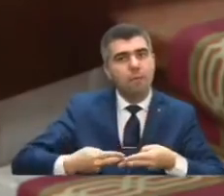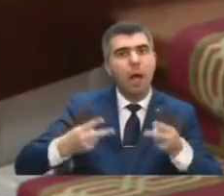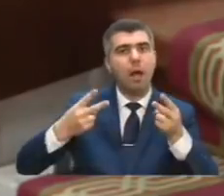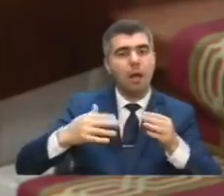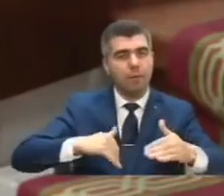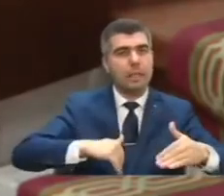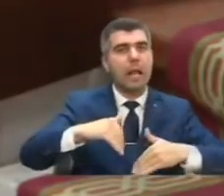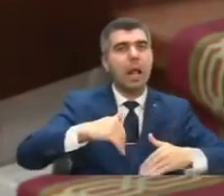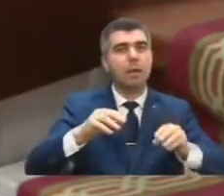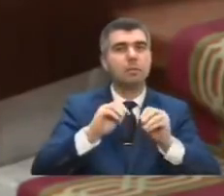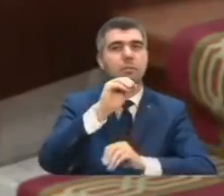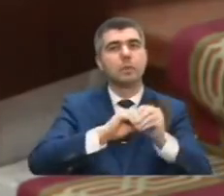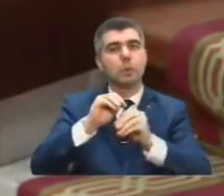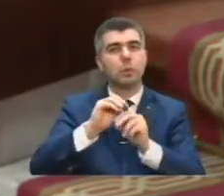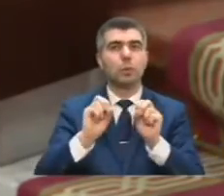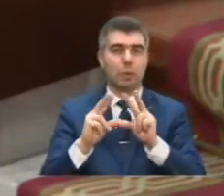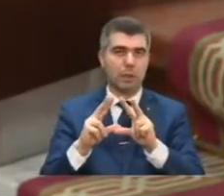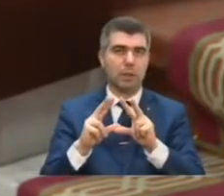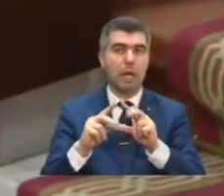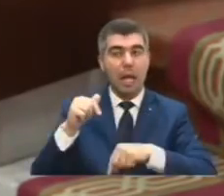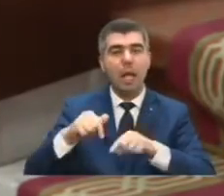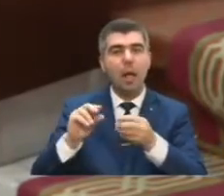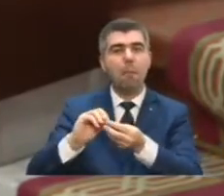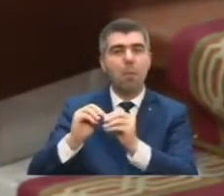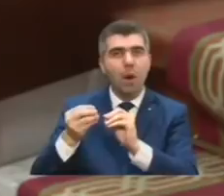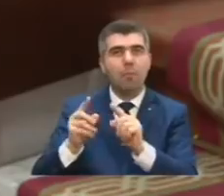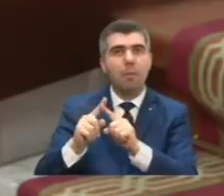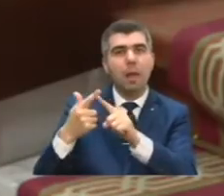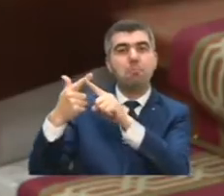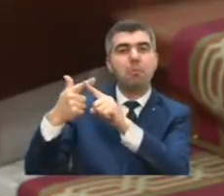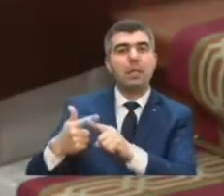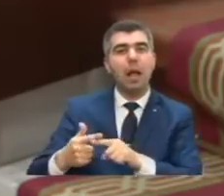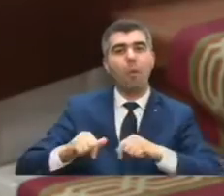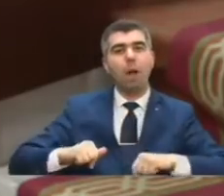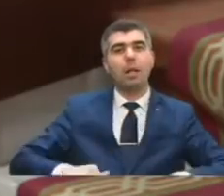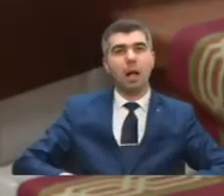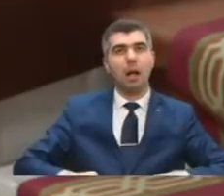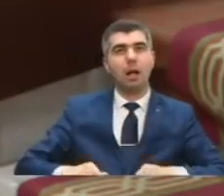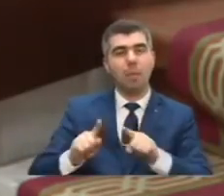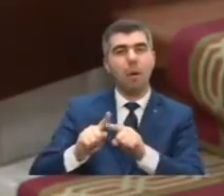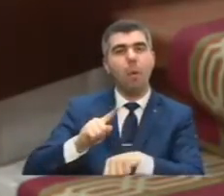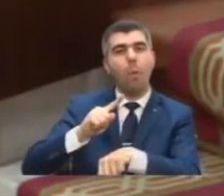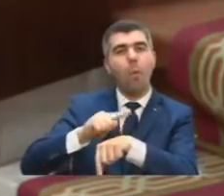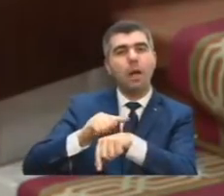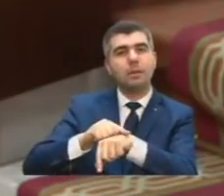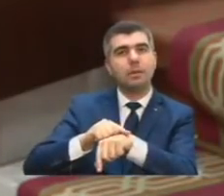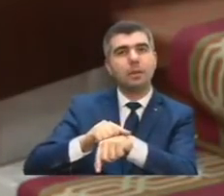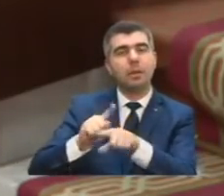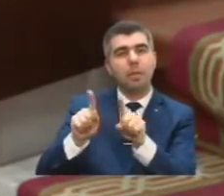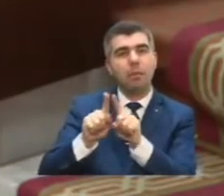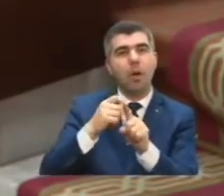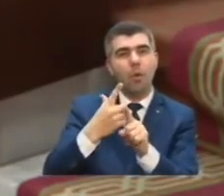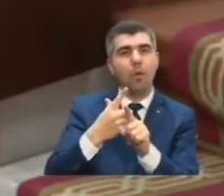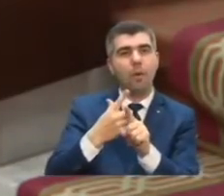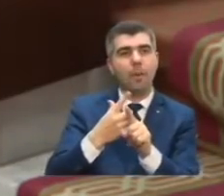عنده اشكاليات الان، انا اعالجها الان مع وزاره الماليه، لان هذاك الوقت اللي تياخذه ما بين لادجوديكاسيون